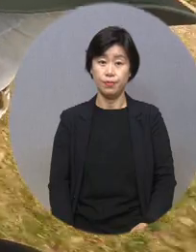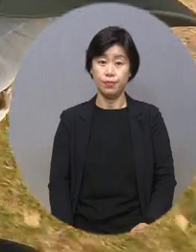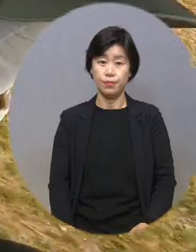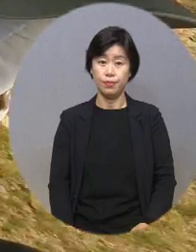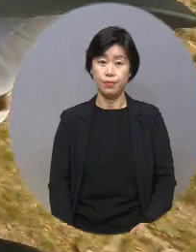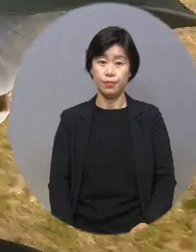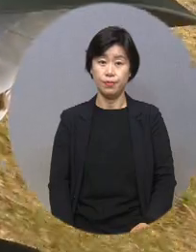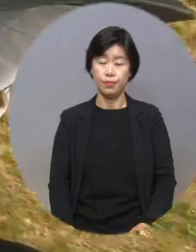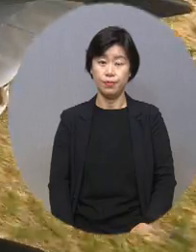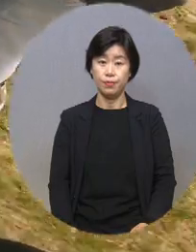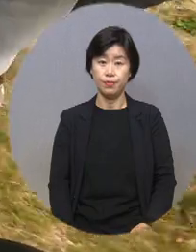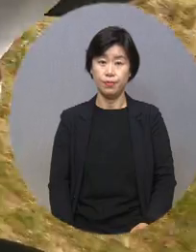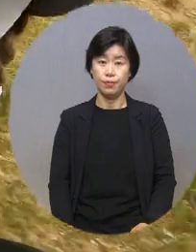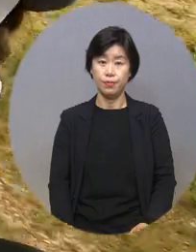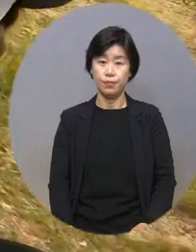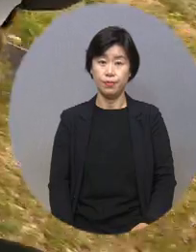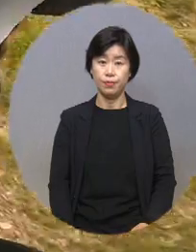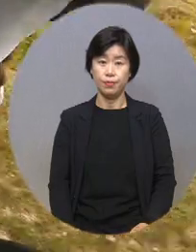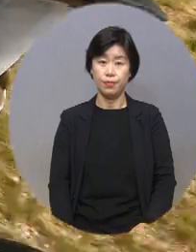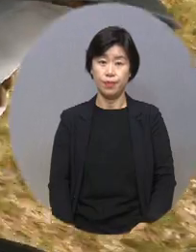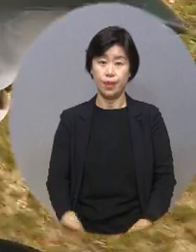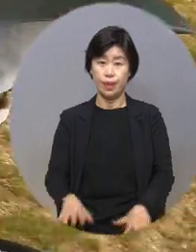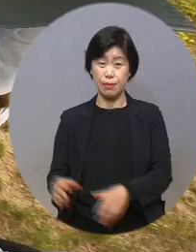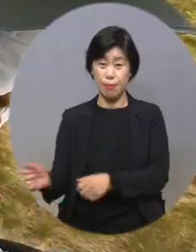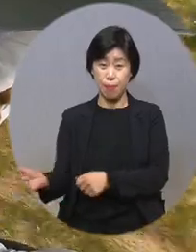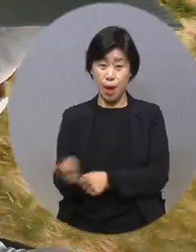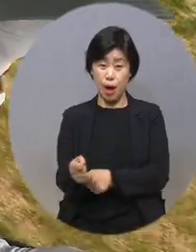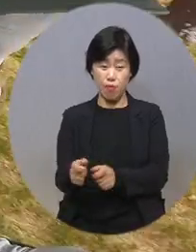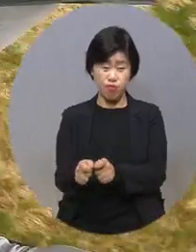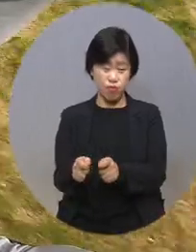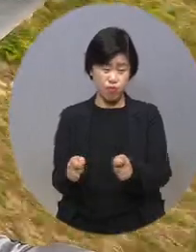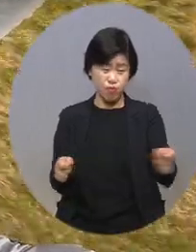그래도 컸다. 와, 지금 저거 건... 큰 거 가지고 지금.